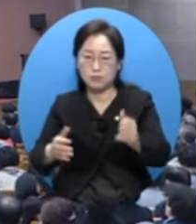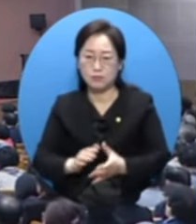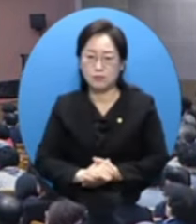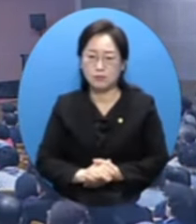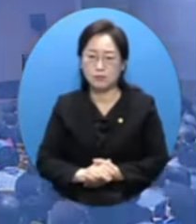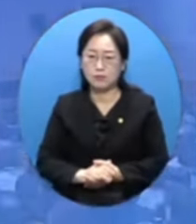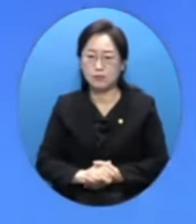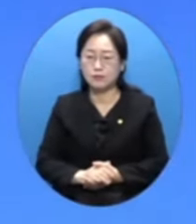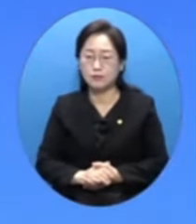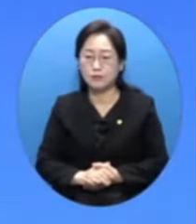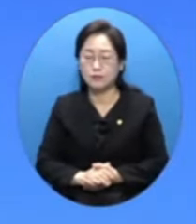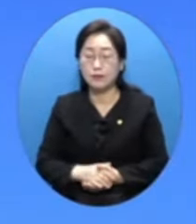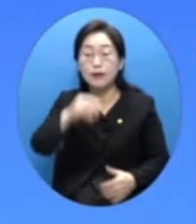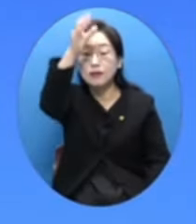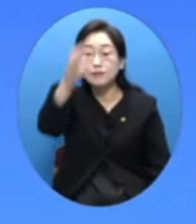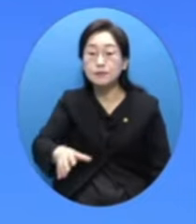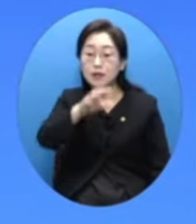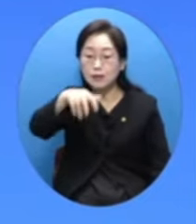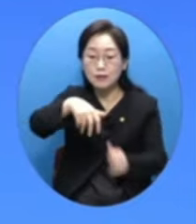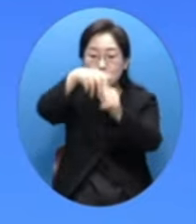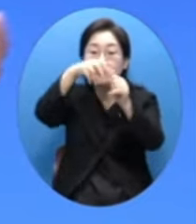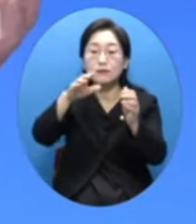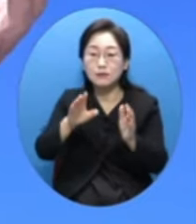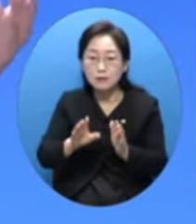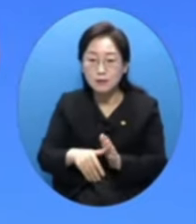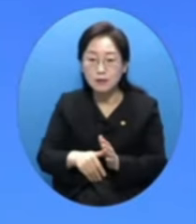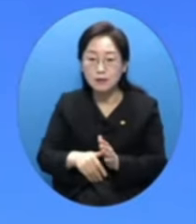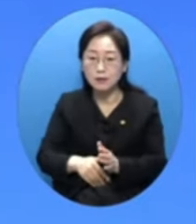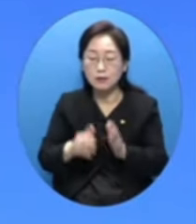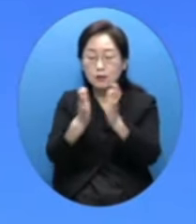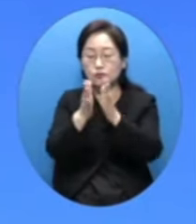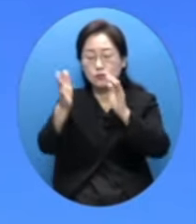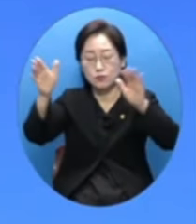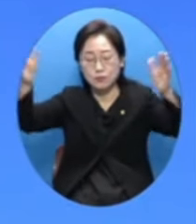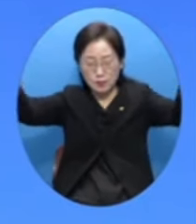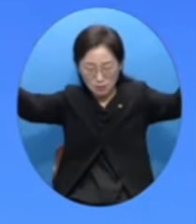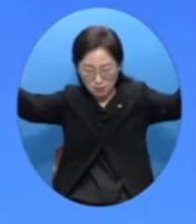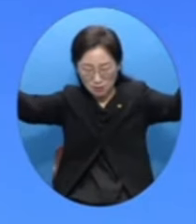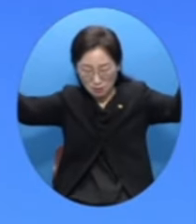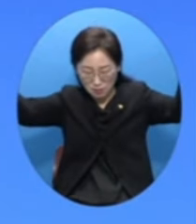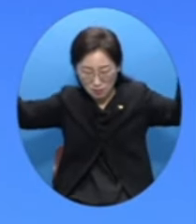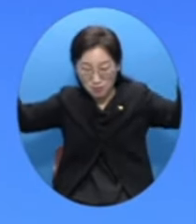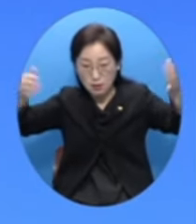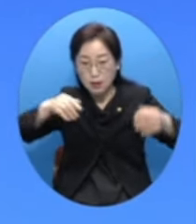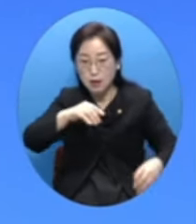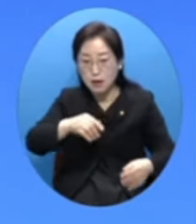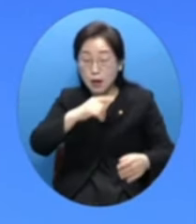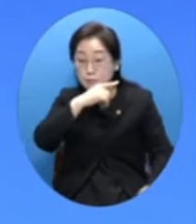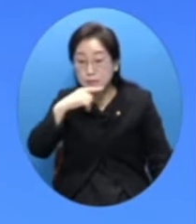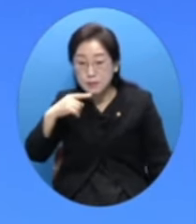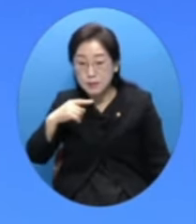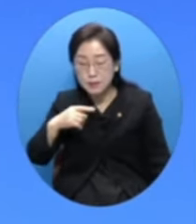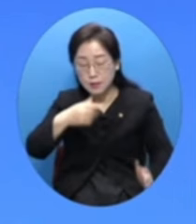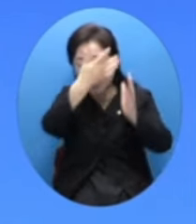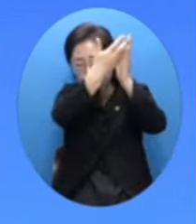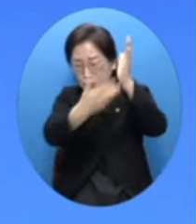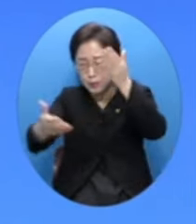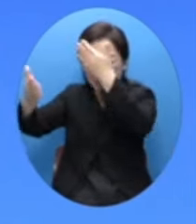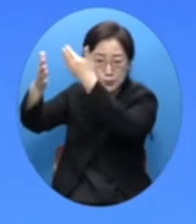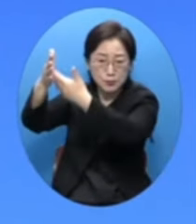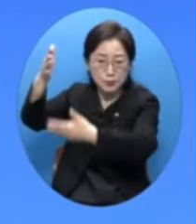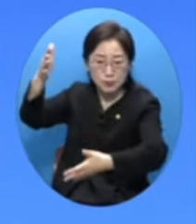나오더라 십자가 셨을 때 두 손과 두 발에 박힌 대모리 피를 흘리심으로